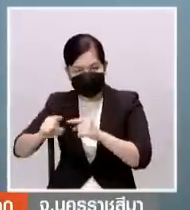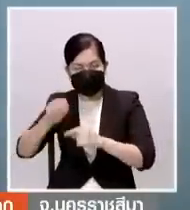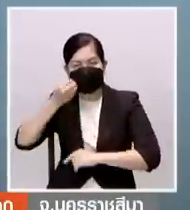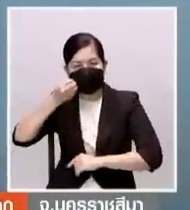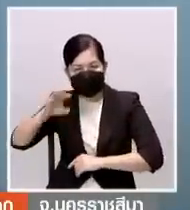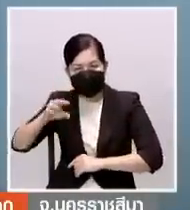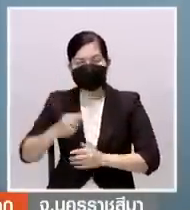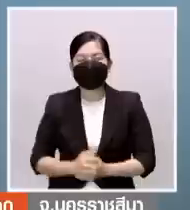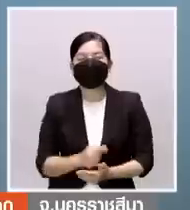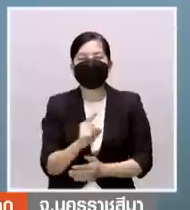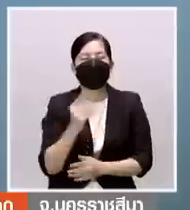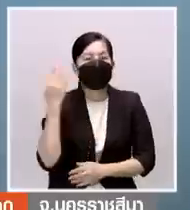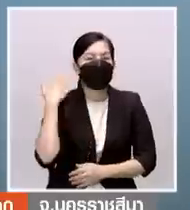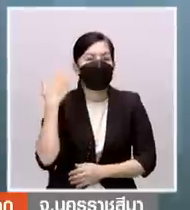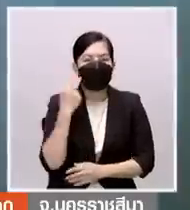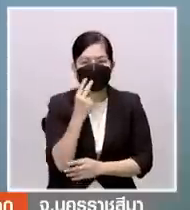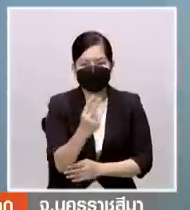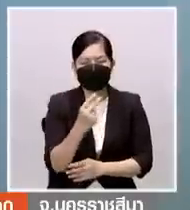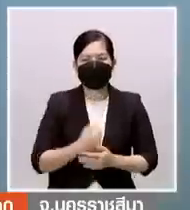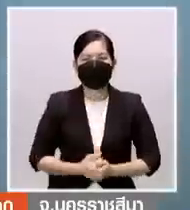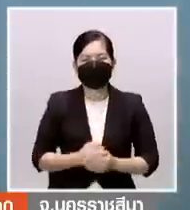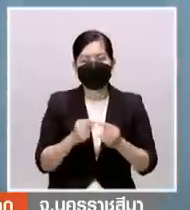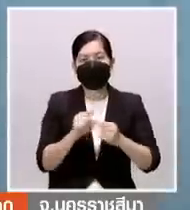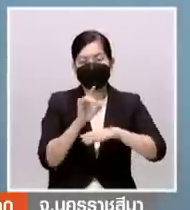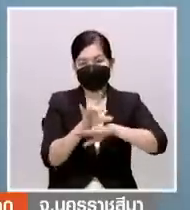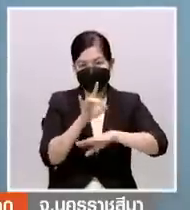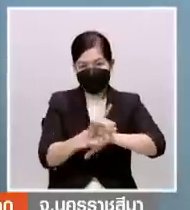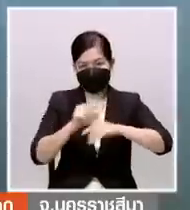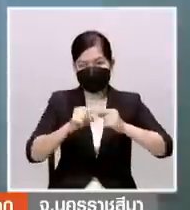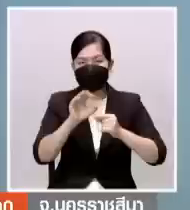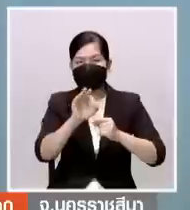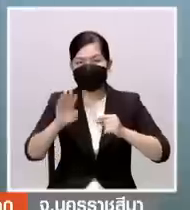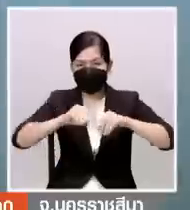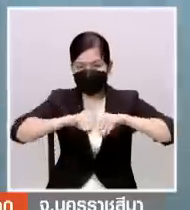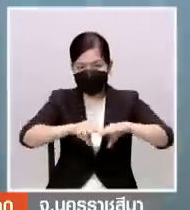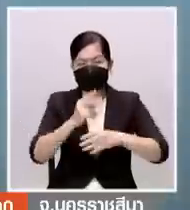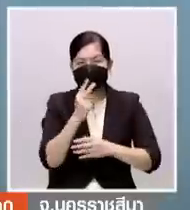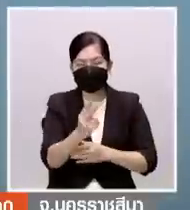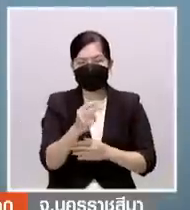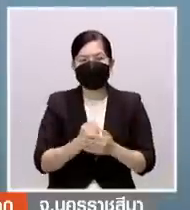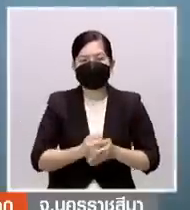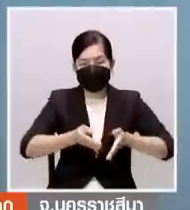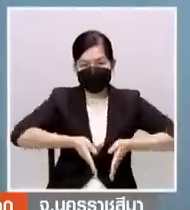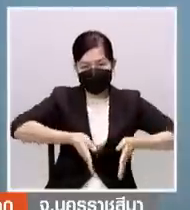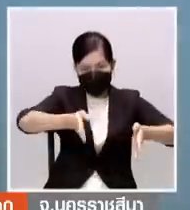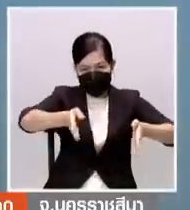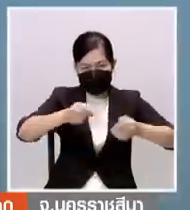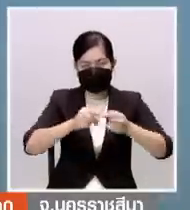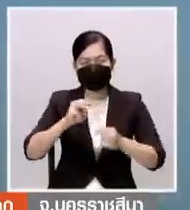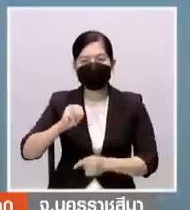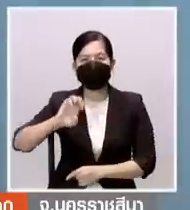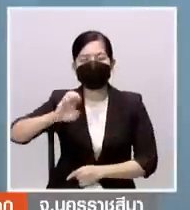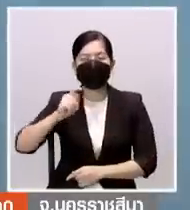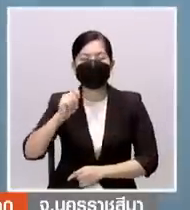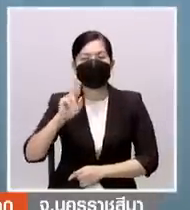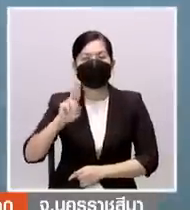านนี้ให้คุณผู้ชมดูภาพนี้เลยนะครับโลกโซเชียลก็แชร์ภาพถนนมิตรภาพขาออกเฉพาะช่วงมวกเหล็กส